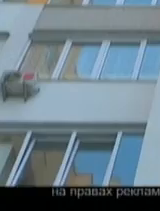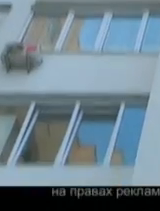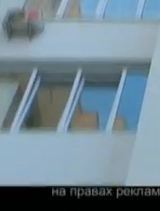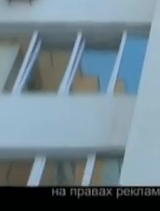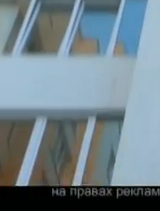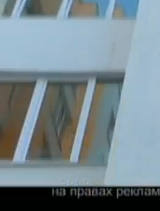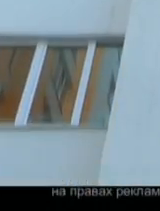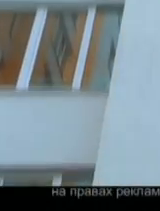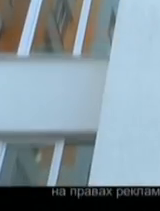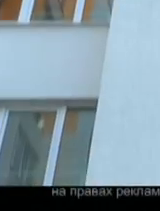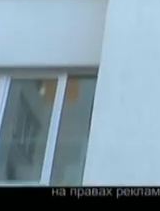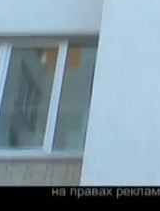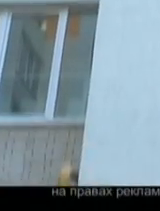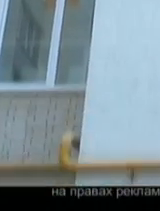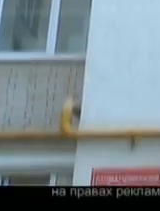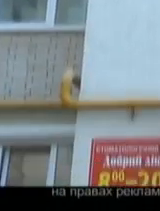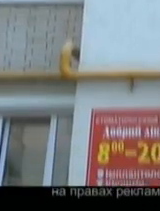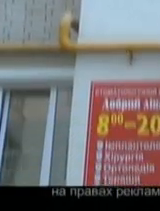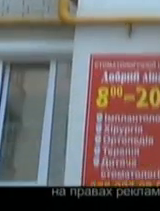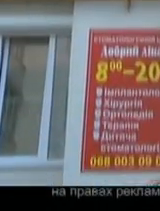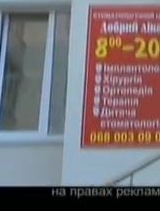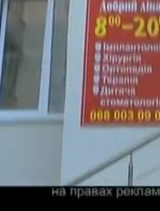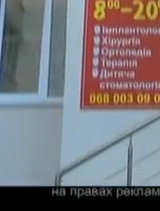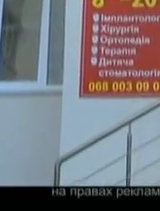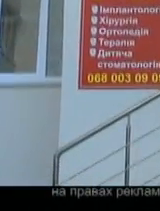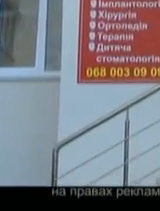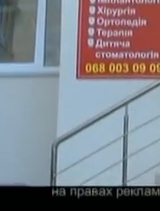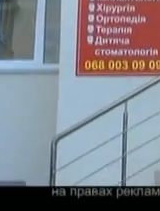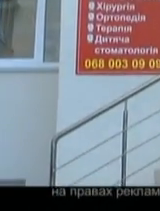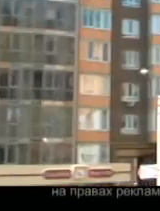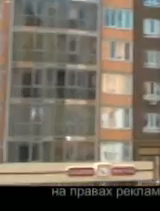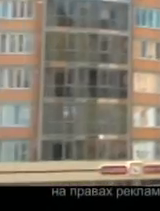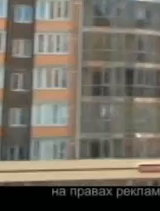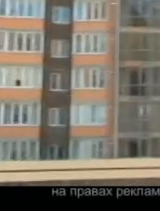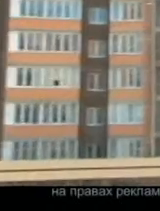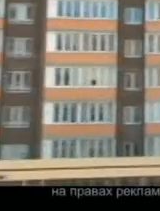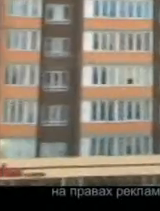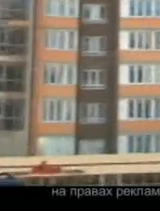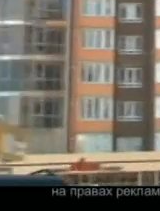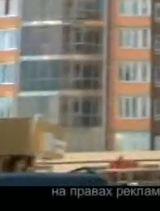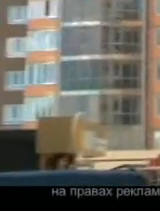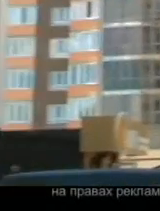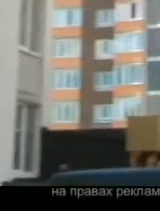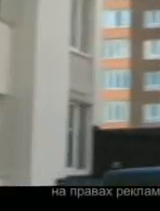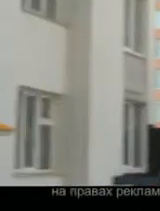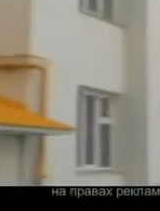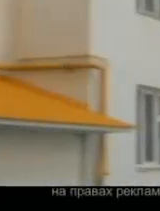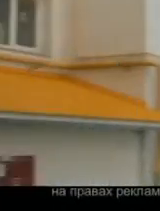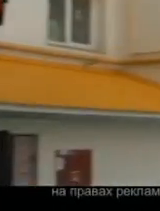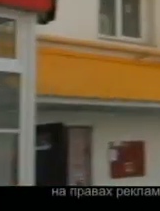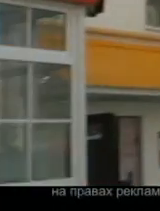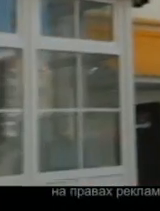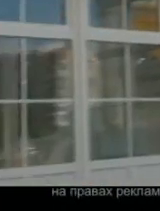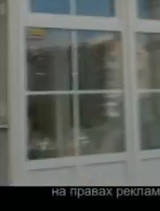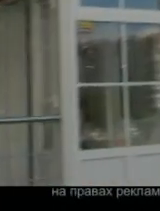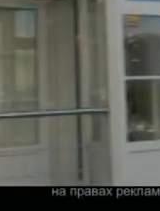200 гривень. Добрий лікар знаходиться за адресою Зарічанська, 9. У народі цей будинок називають ліцейським. Орієнтир – наборожний квартал. Тут